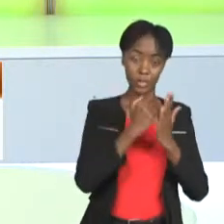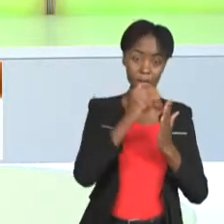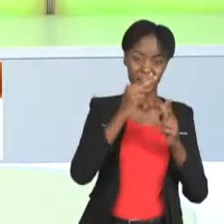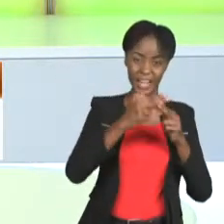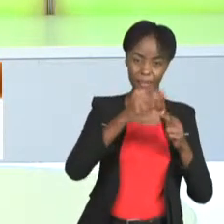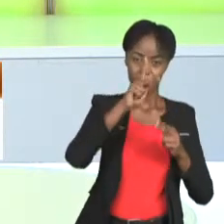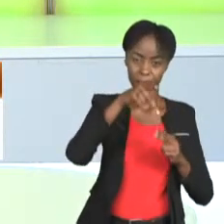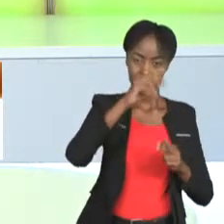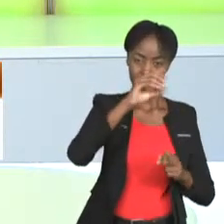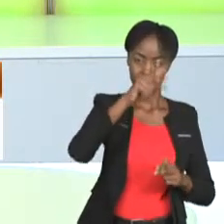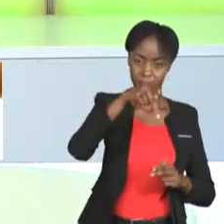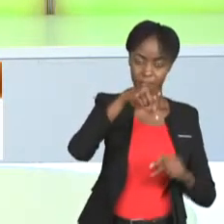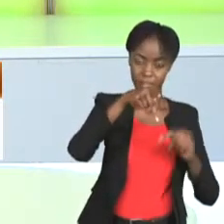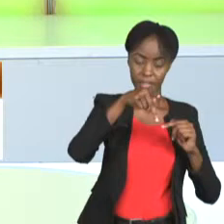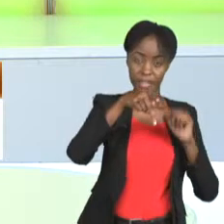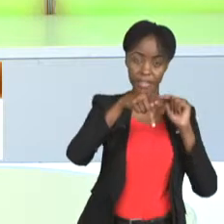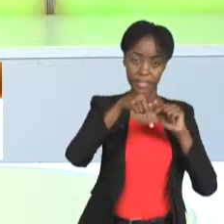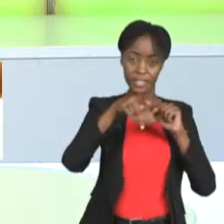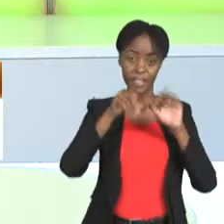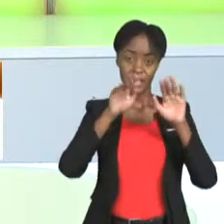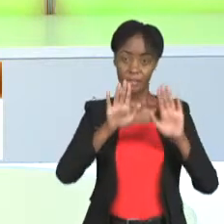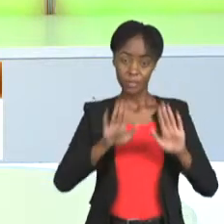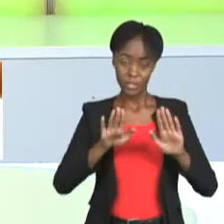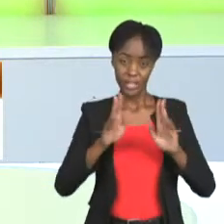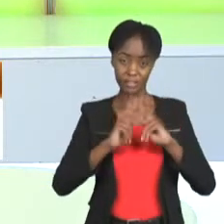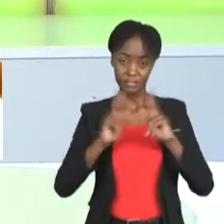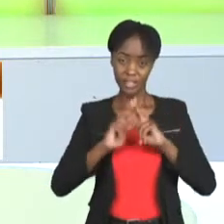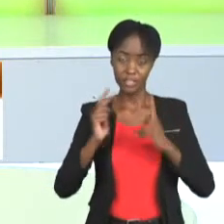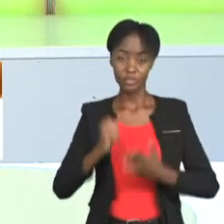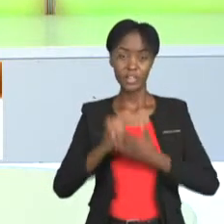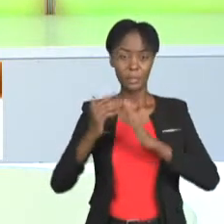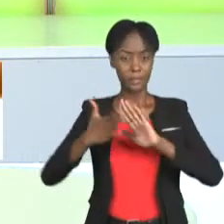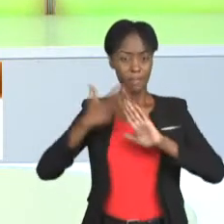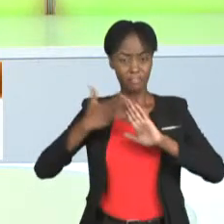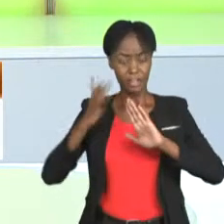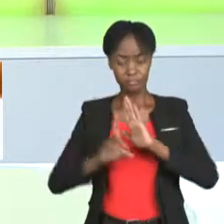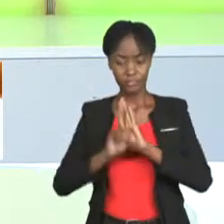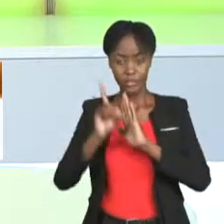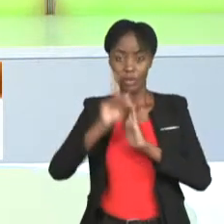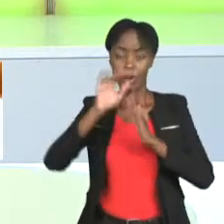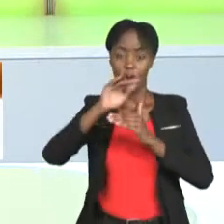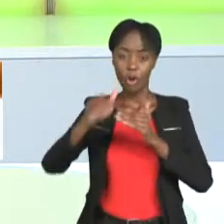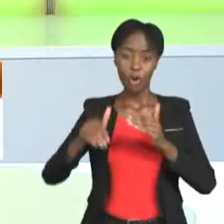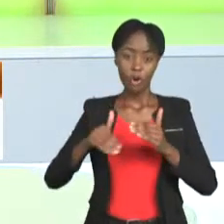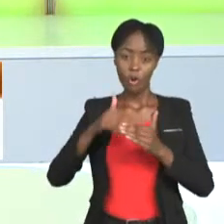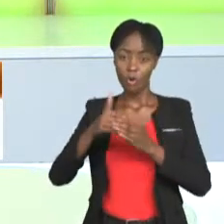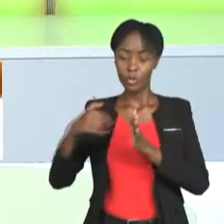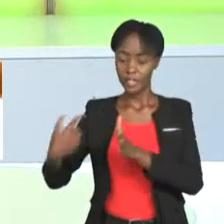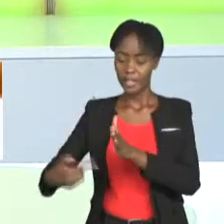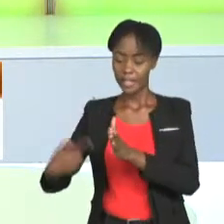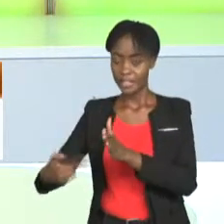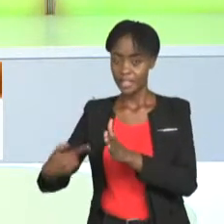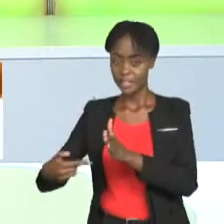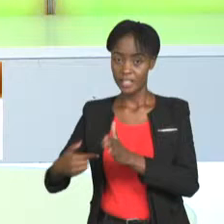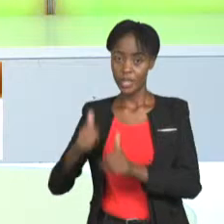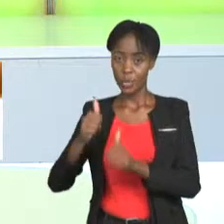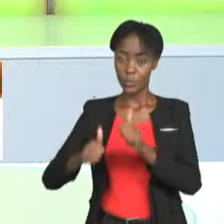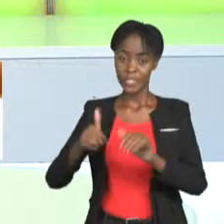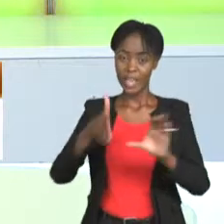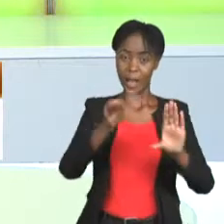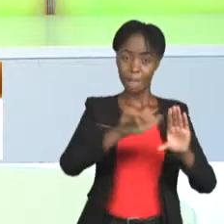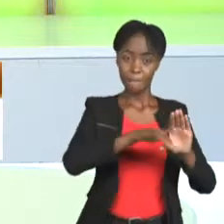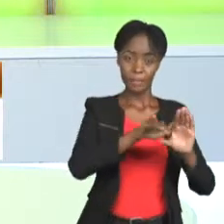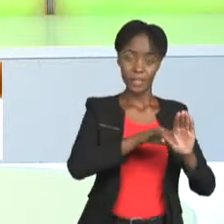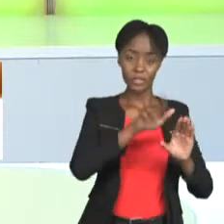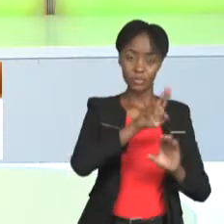ni kielelezo cha kuharakisha maendeleo ya viwanda katika mataifa ambayo ni wanachama wa UNIDO kwa kutengeneza rasilimali